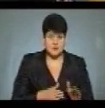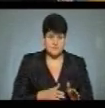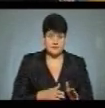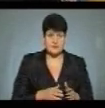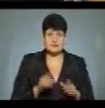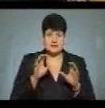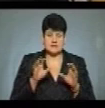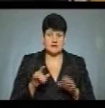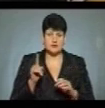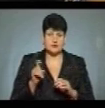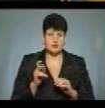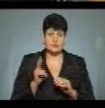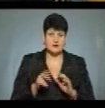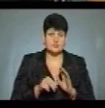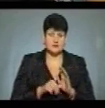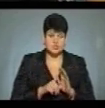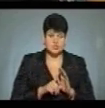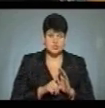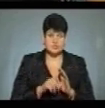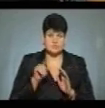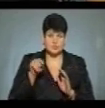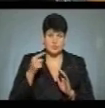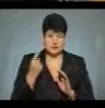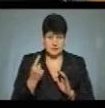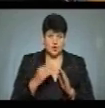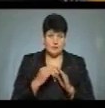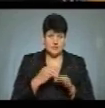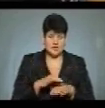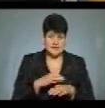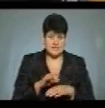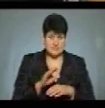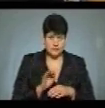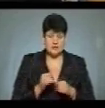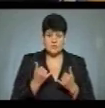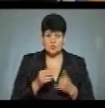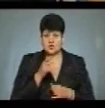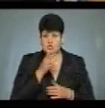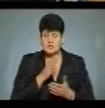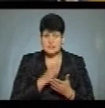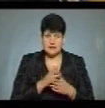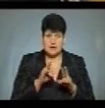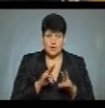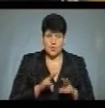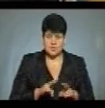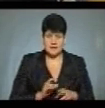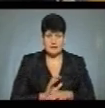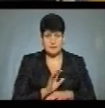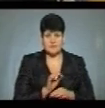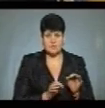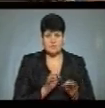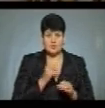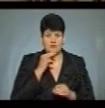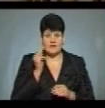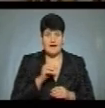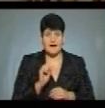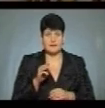за статтею 126.1 «Домашнє насильство», які на даний час перебувають на розгляді, направлені в суд з обвинувальними